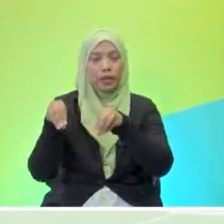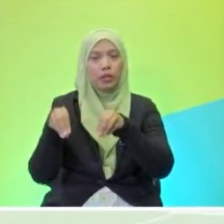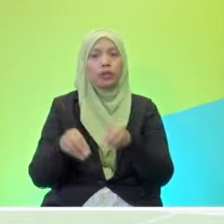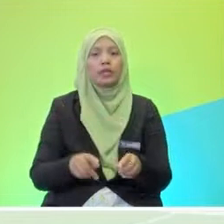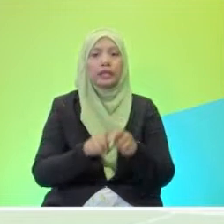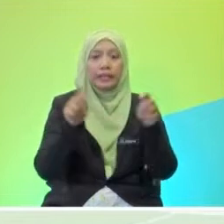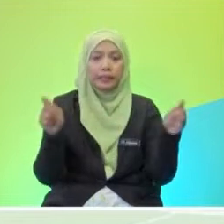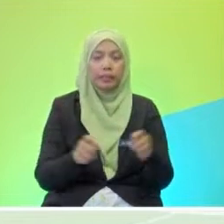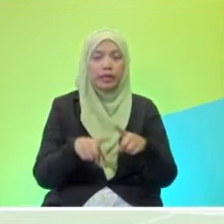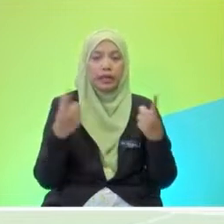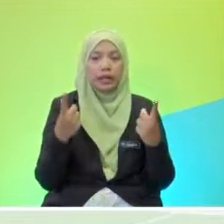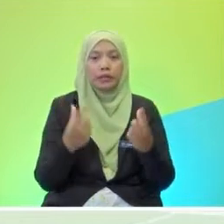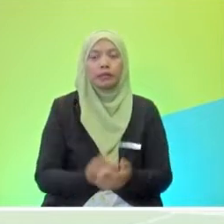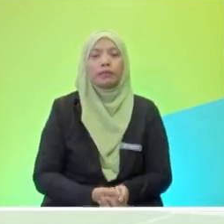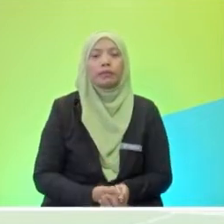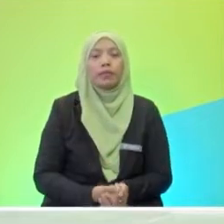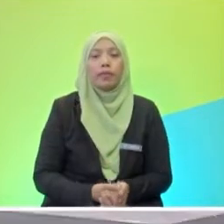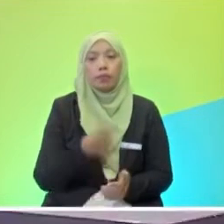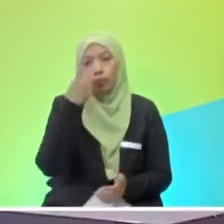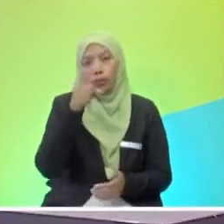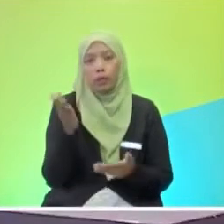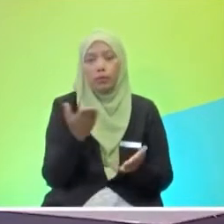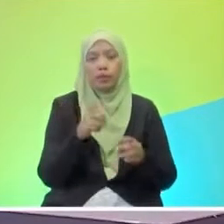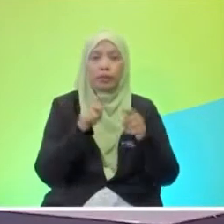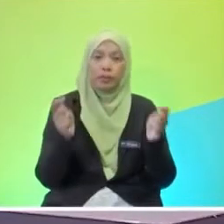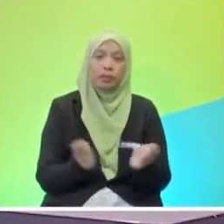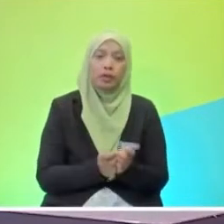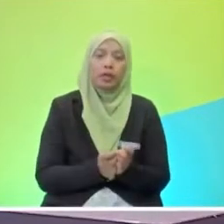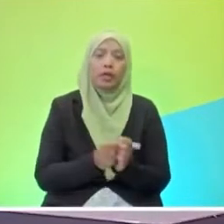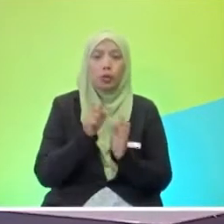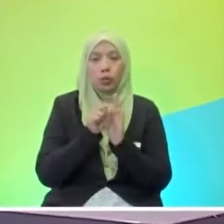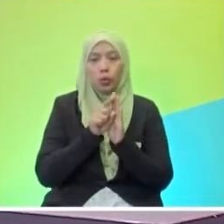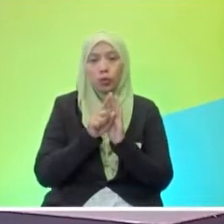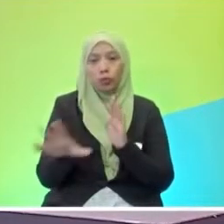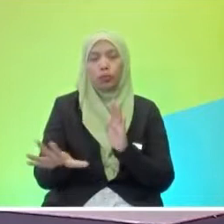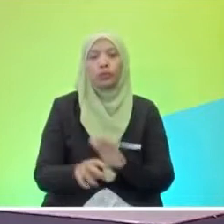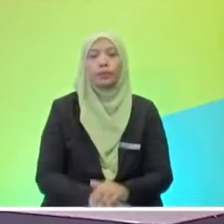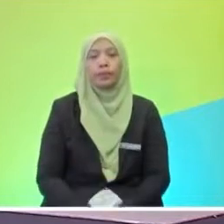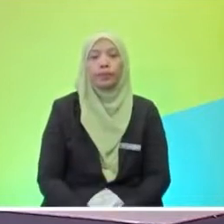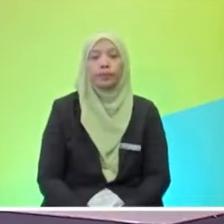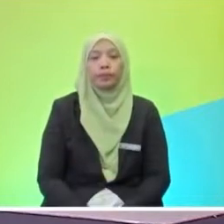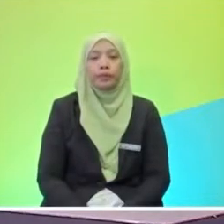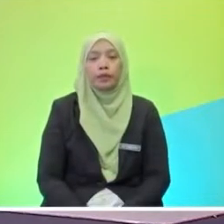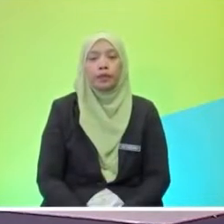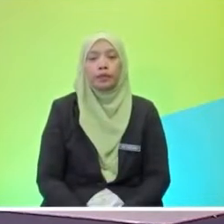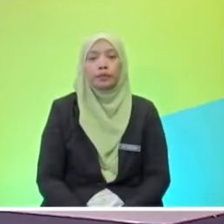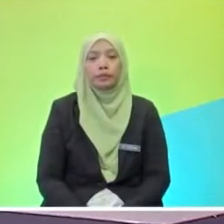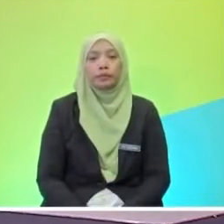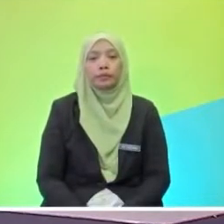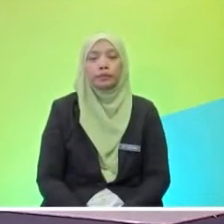tempat lain sebelum dibawa tempat pelupusan oke itu pemindahan dan Rawa tanah sementara Dia kemudian